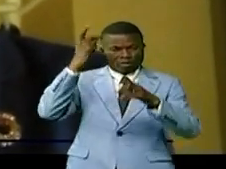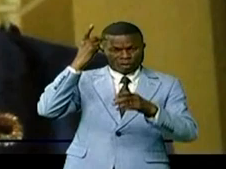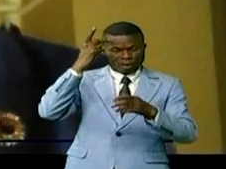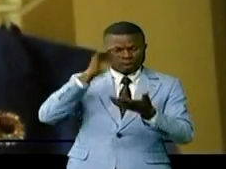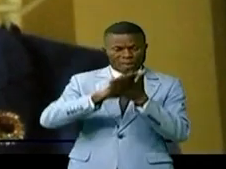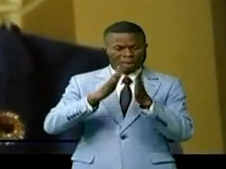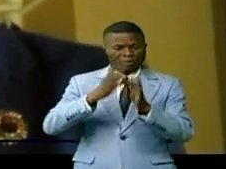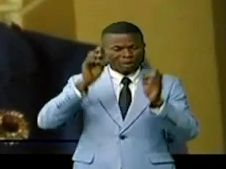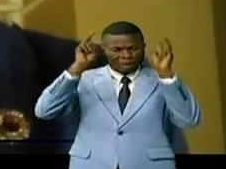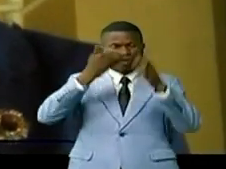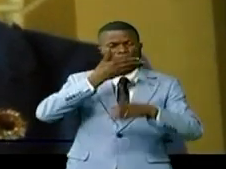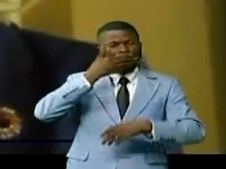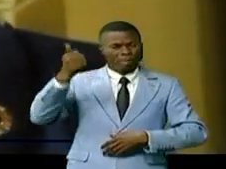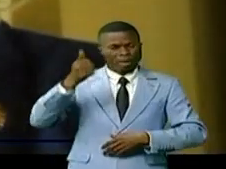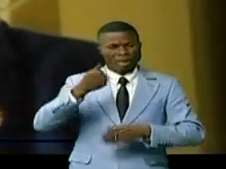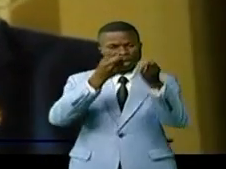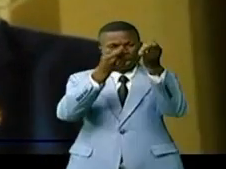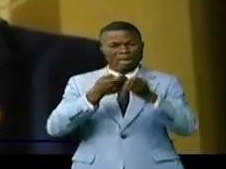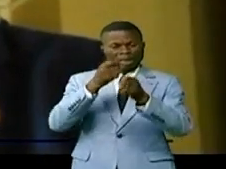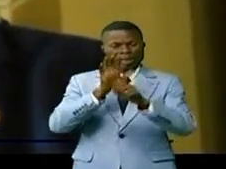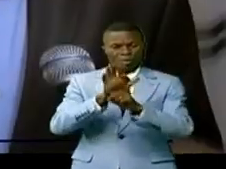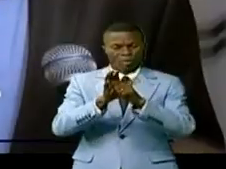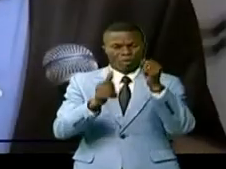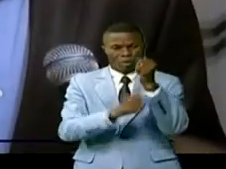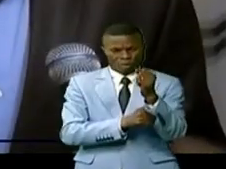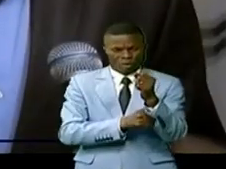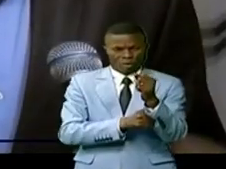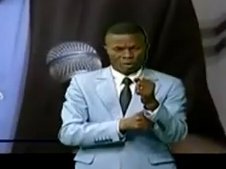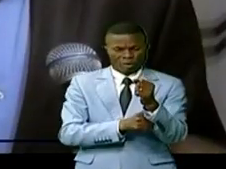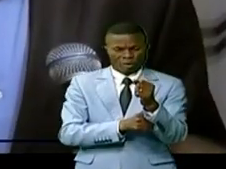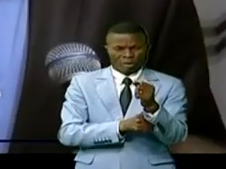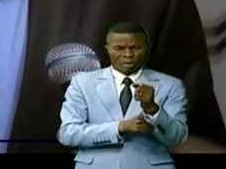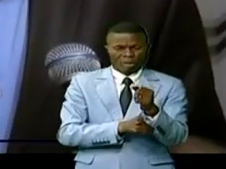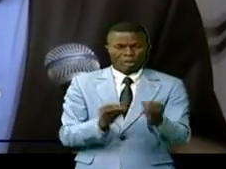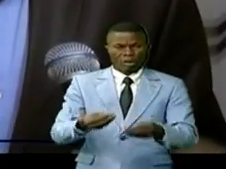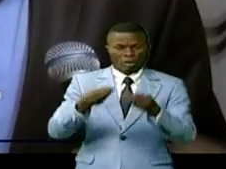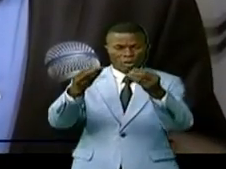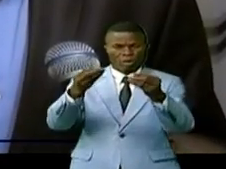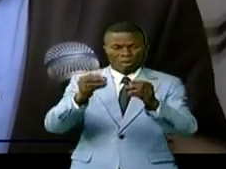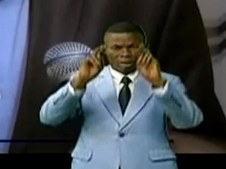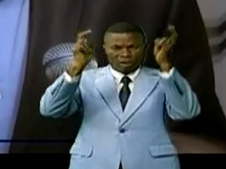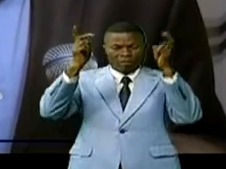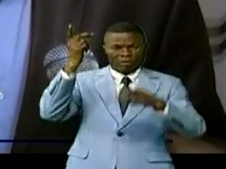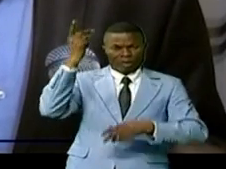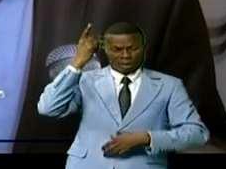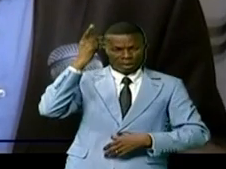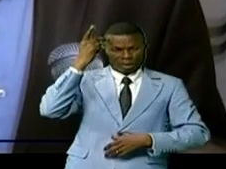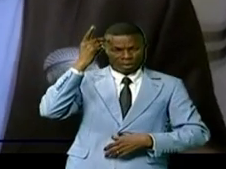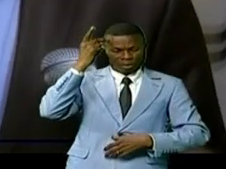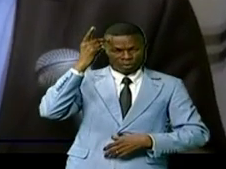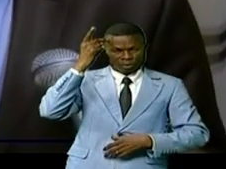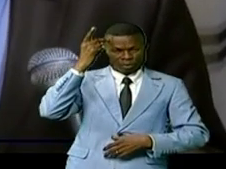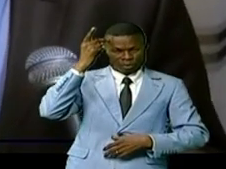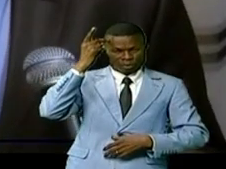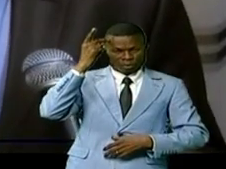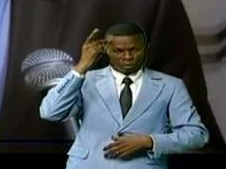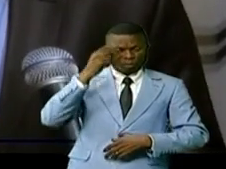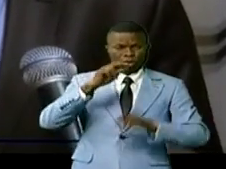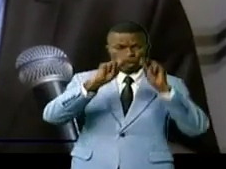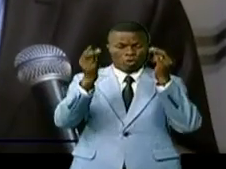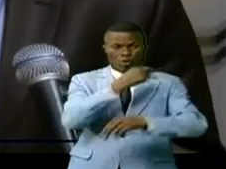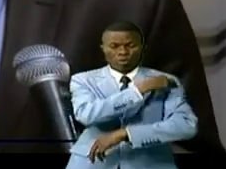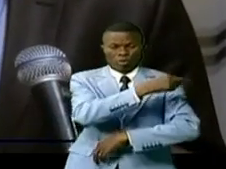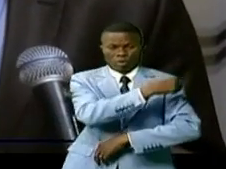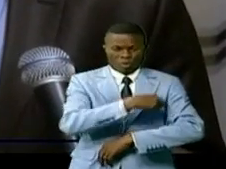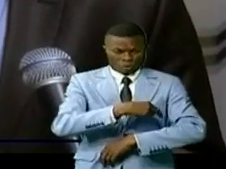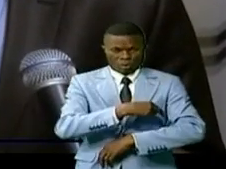mégapole attractive, rayonnante, résiliente. Si on confie aujourd'hui la ville province de Kinshasa à la Croix-Rouge qui a